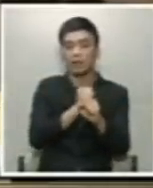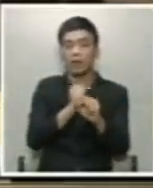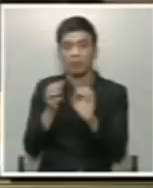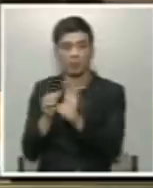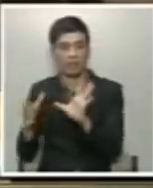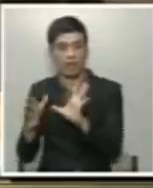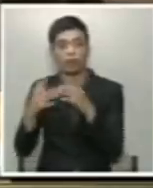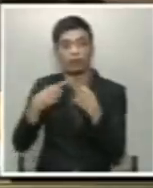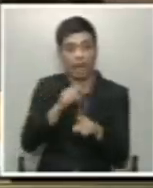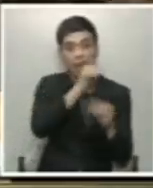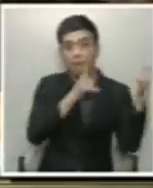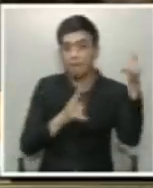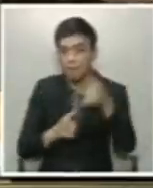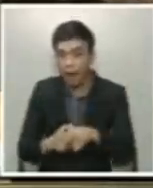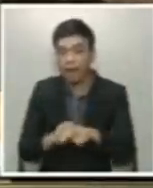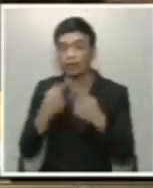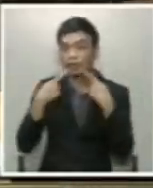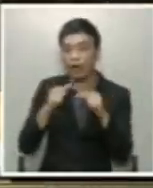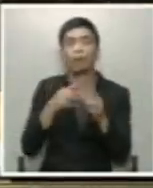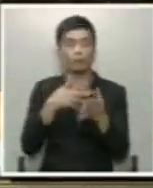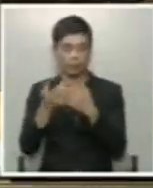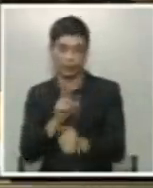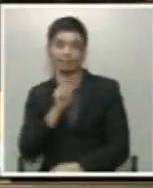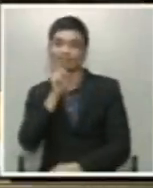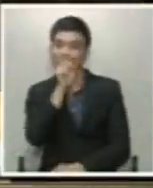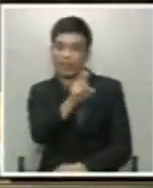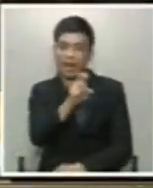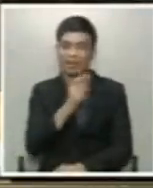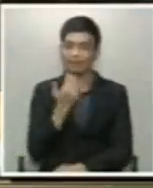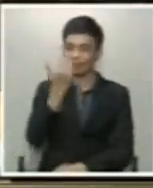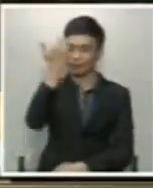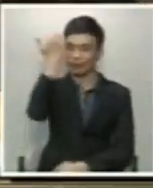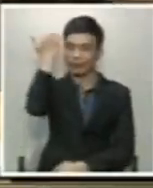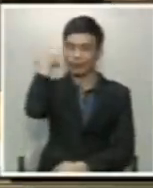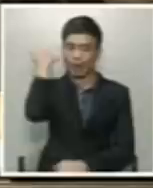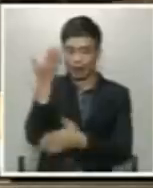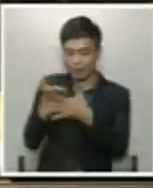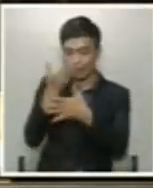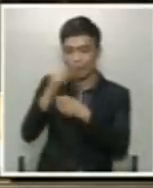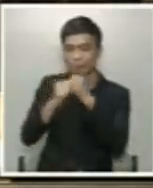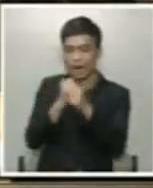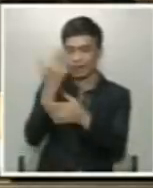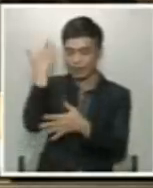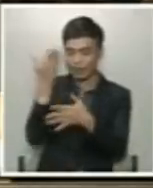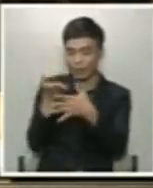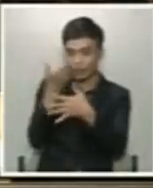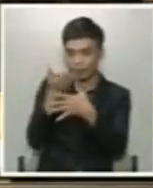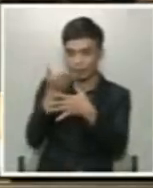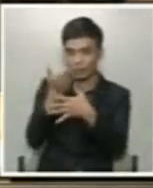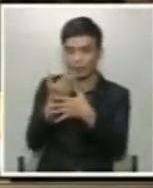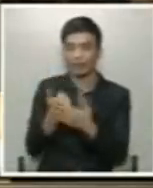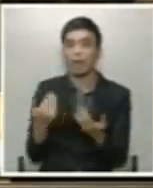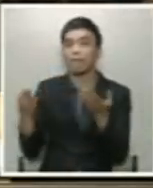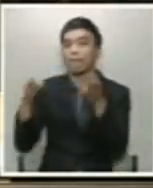ก็ต้องขออนุญาตถามนะครับจริงๆเนี่ยในช่วงต้นปีที่ผ่านมาเนี่ยนะครับกระแสการปิดกิจการการ